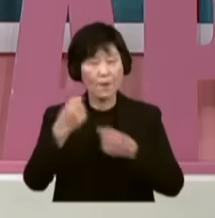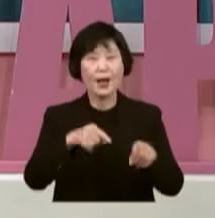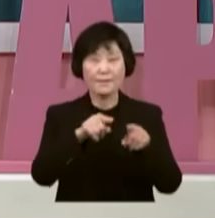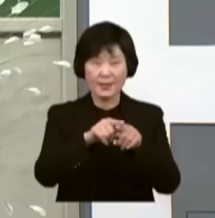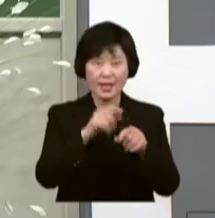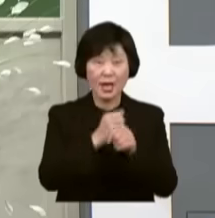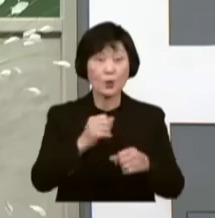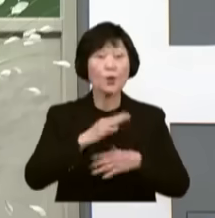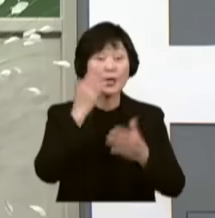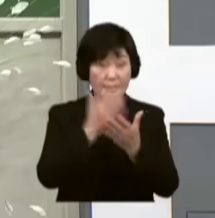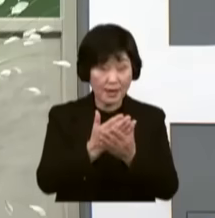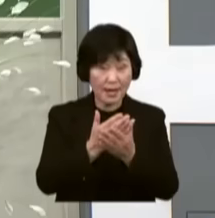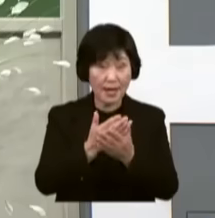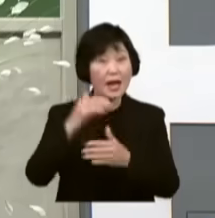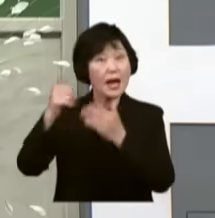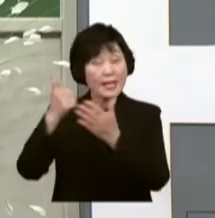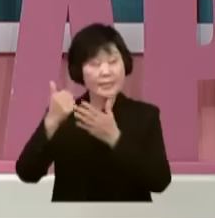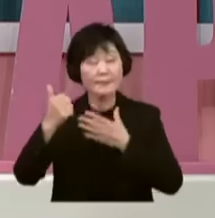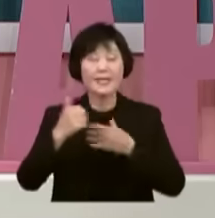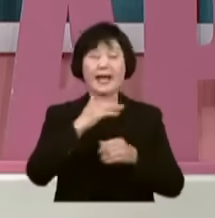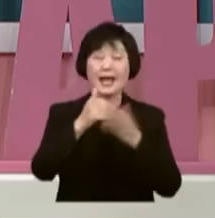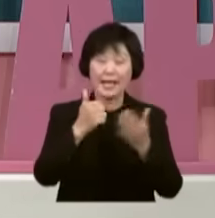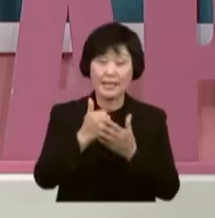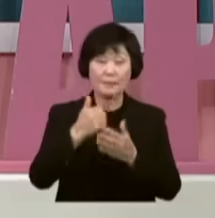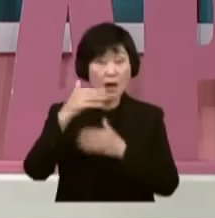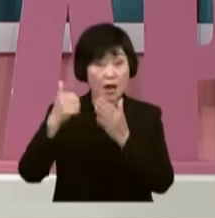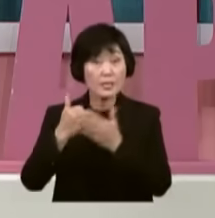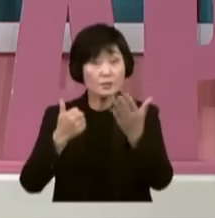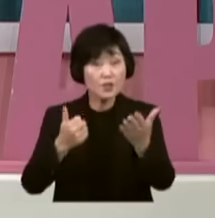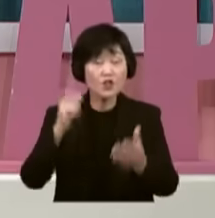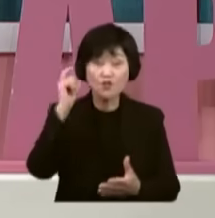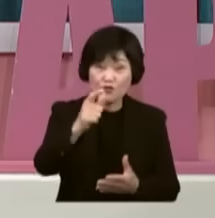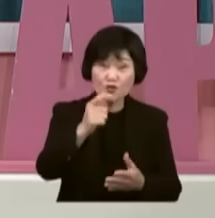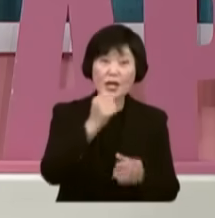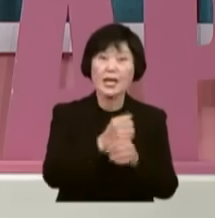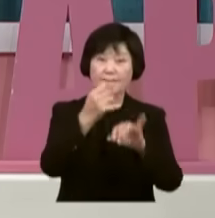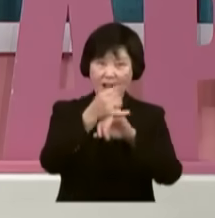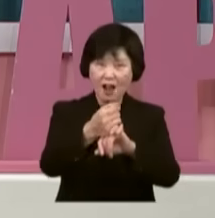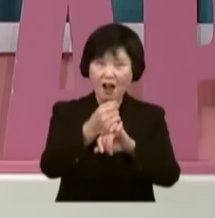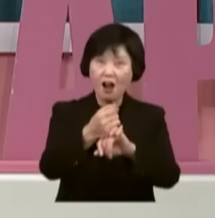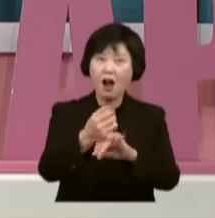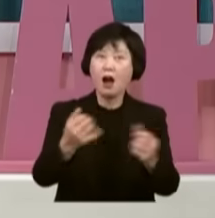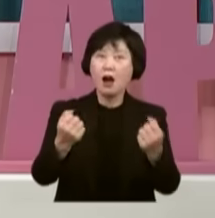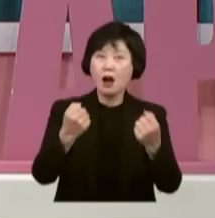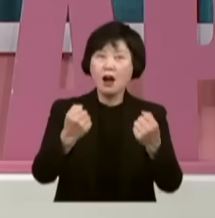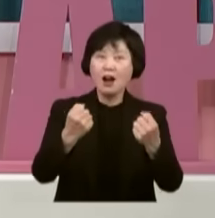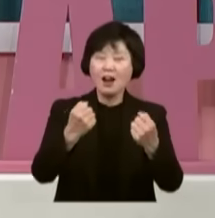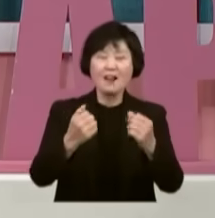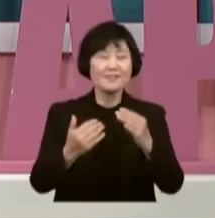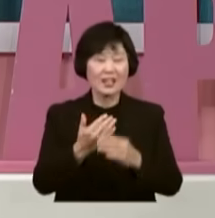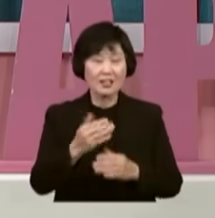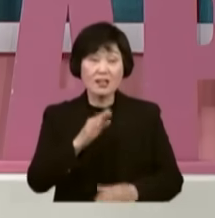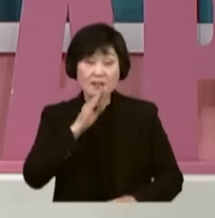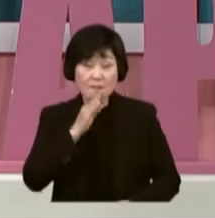됨이라. 내가 너를 굳세게 하리라. 여기서 너무너무 난 힘이 들어와. 참으로 너를 도와주리라. 참으로